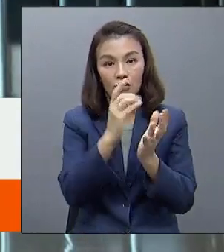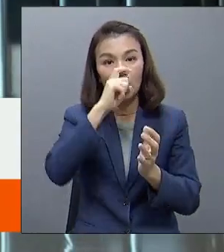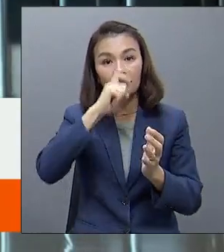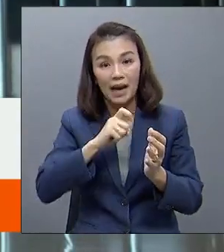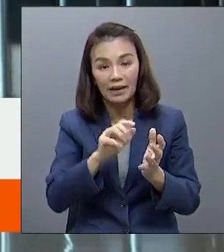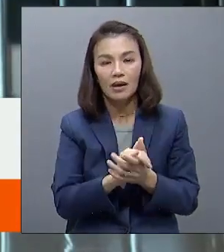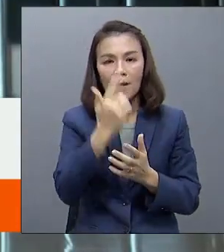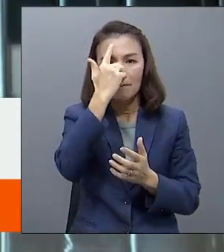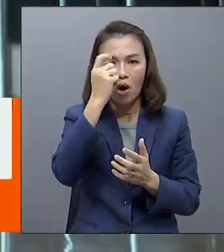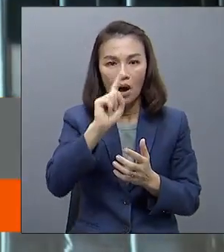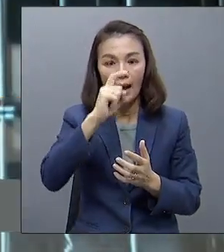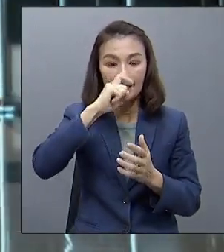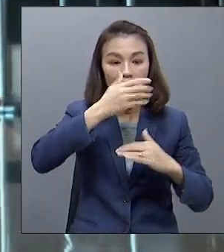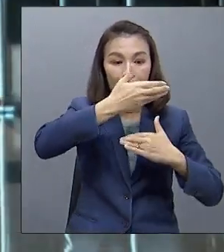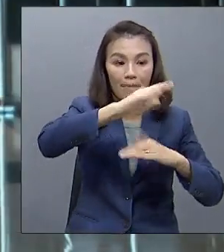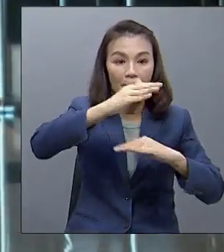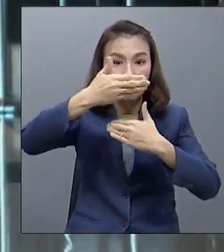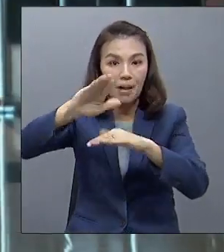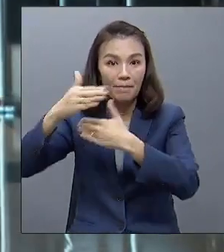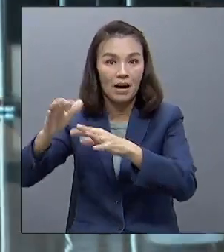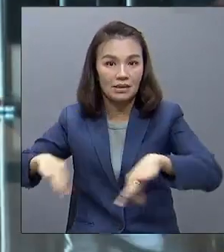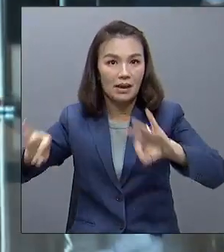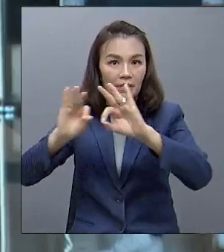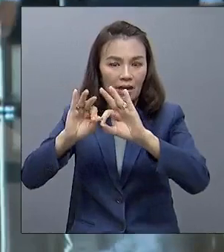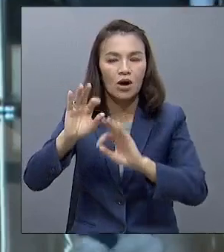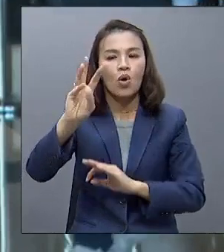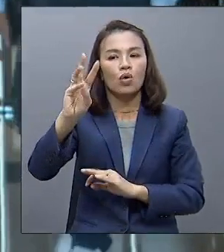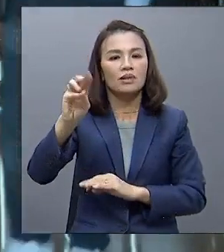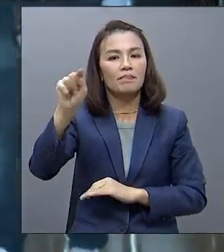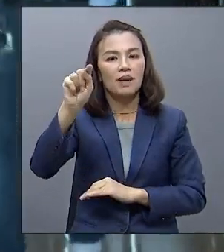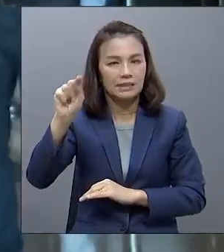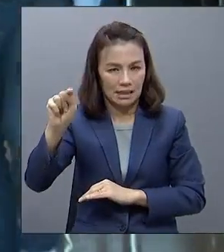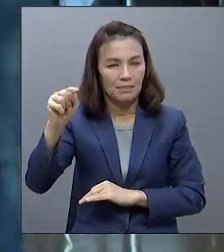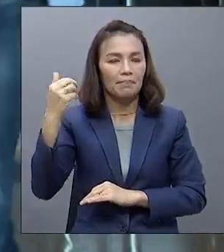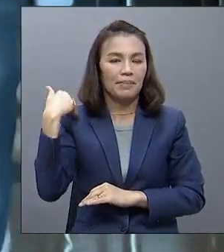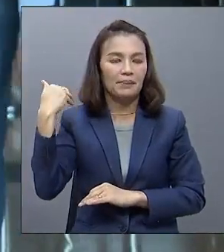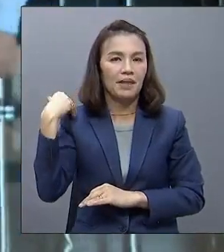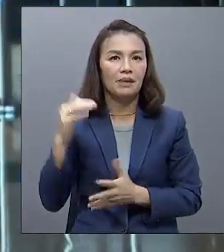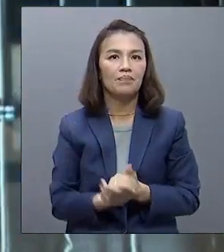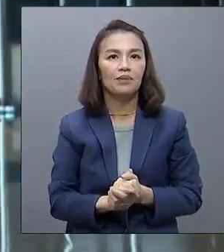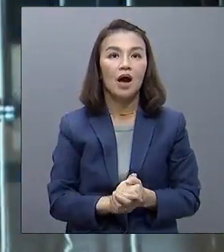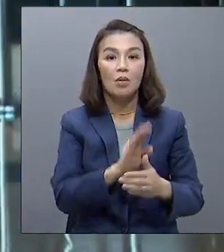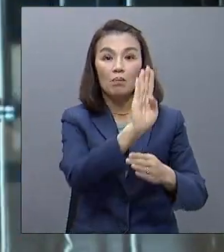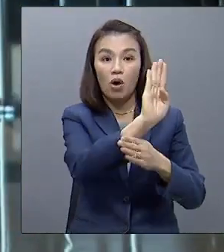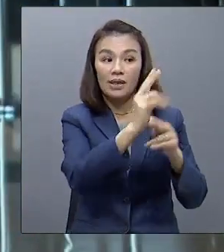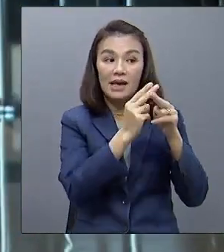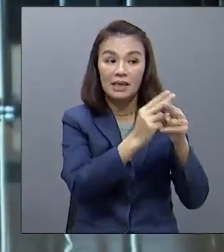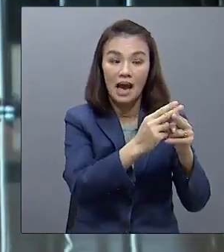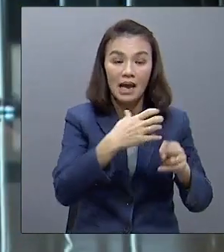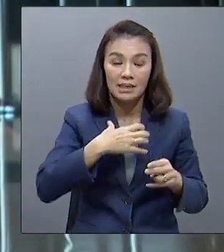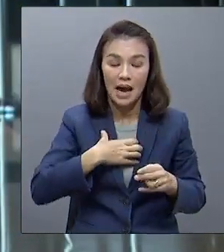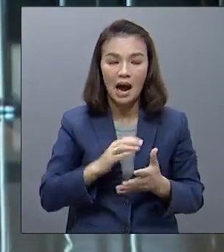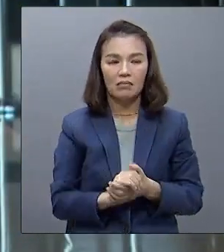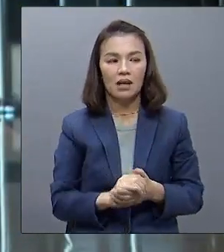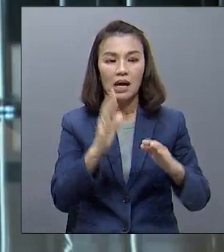พึ่งพาการส่งออกเป็นหลักค่ะซึ่งคิดเป็นสัดส่วนมากกว่าร้อยละ60ของ GDPเลยนะคะดังนั้นค่ะเอกชนอยากฟังเสียงจากพรรคการเมือง